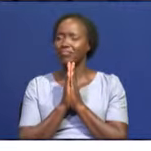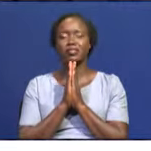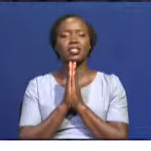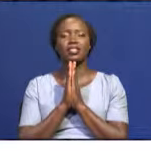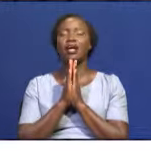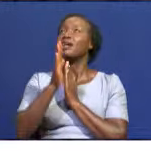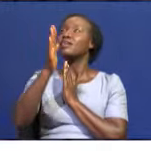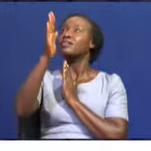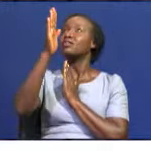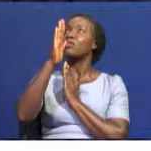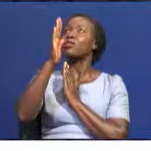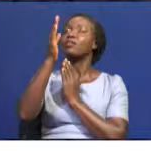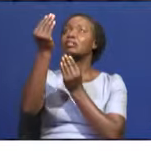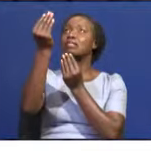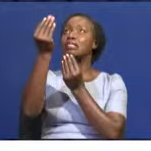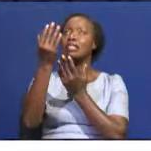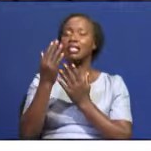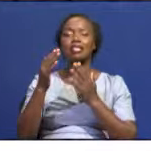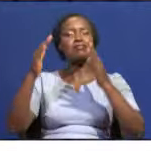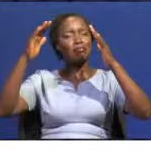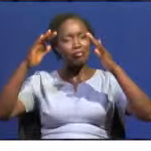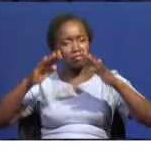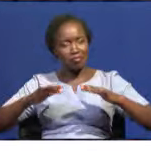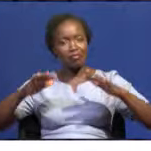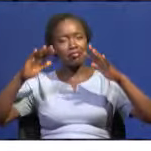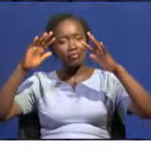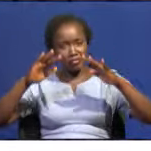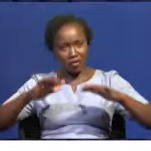And God give us rains.